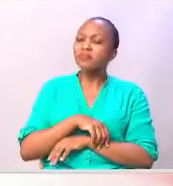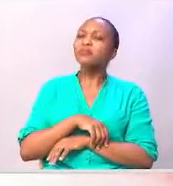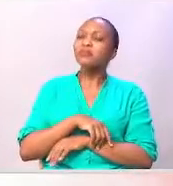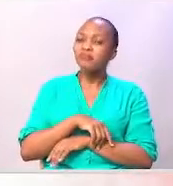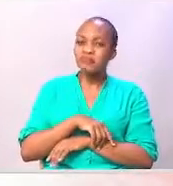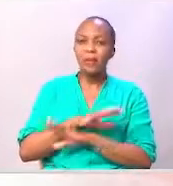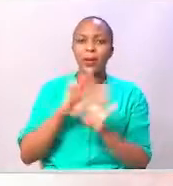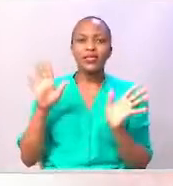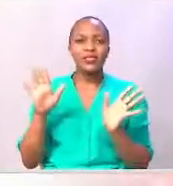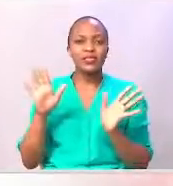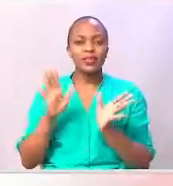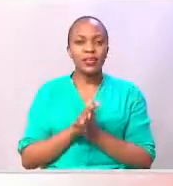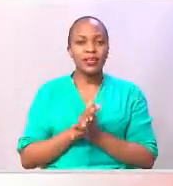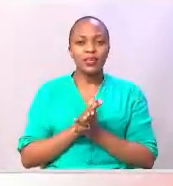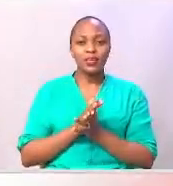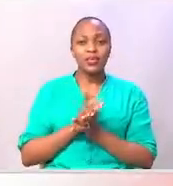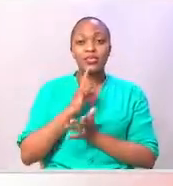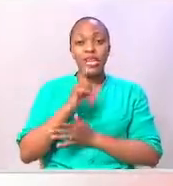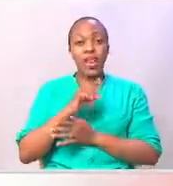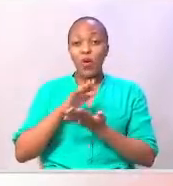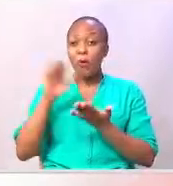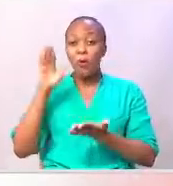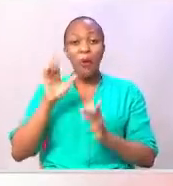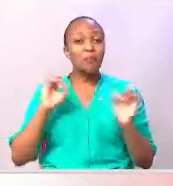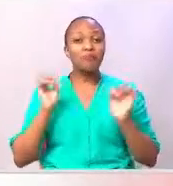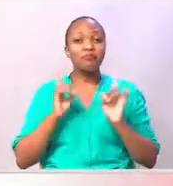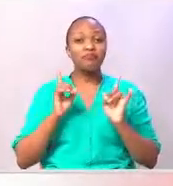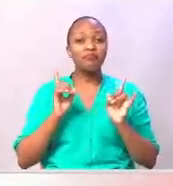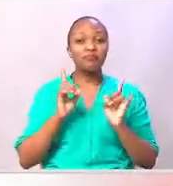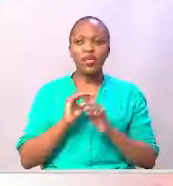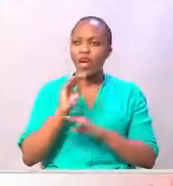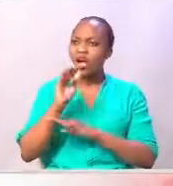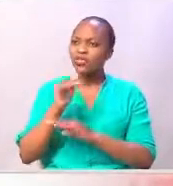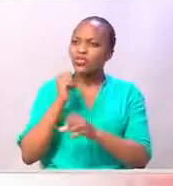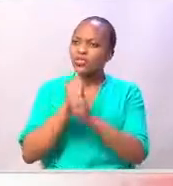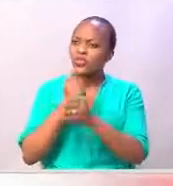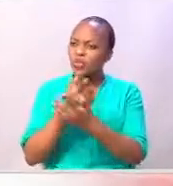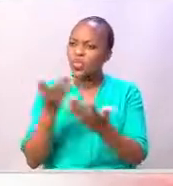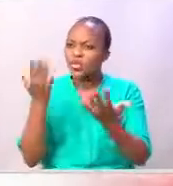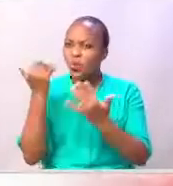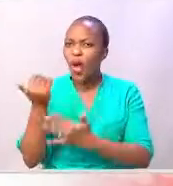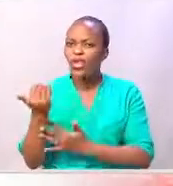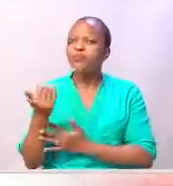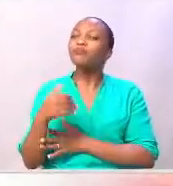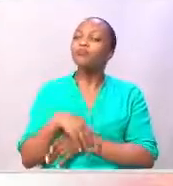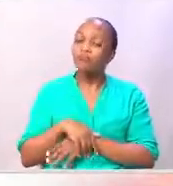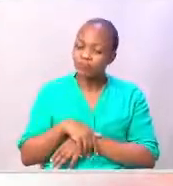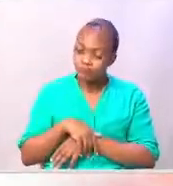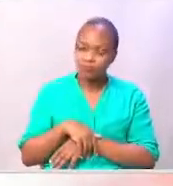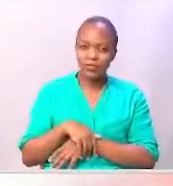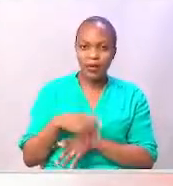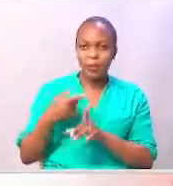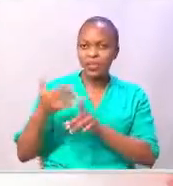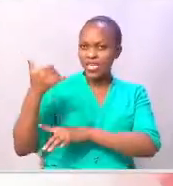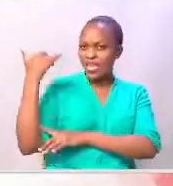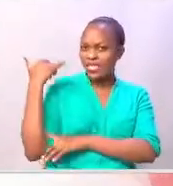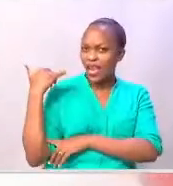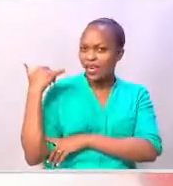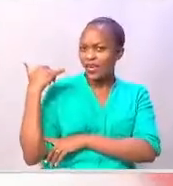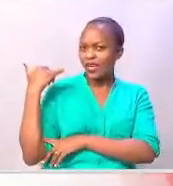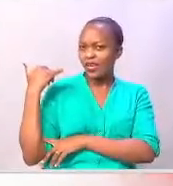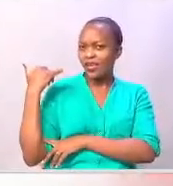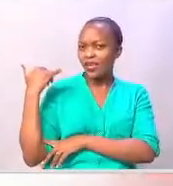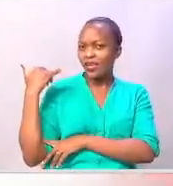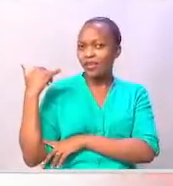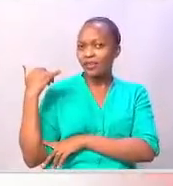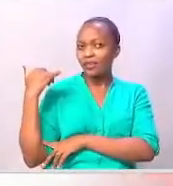kuisha maneno. Hakuna kitu anakuambia. Ukimuuliza hii umefanya kwa nini? Sasa njana.